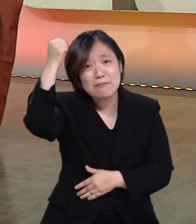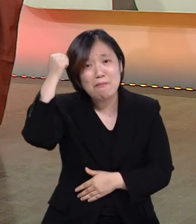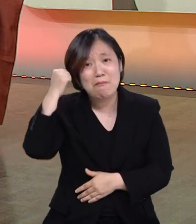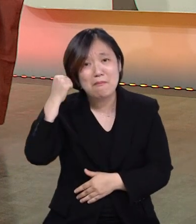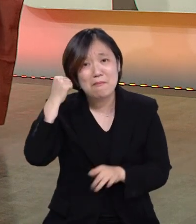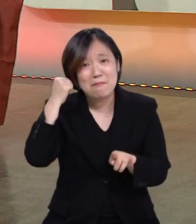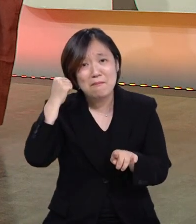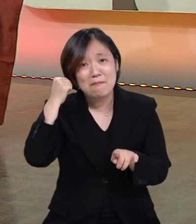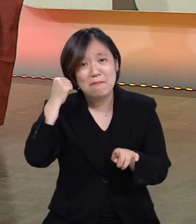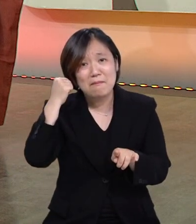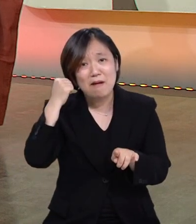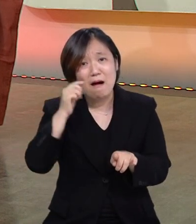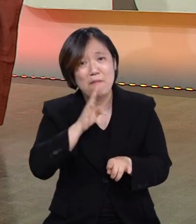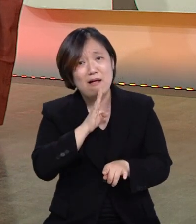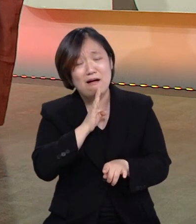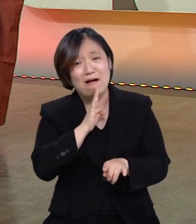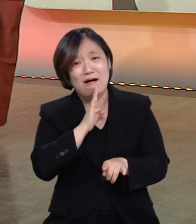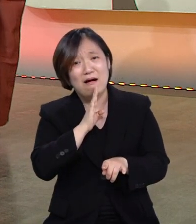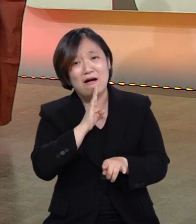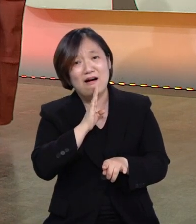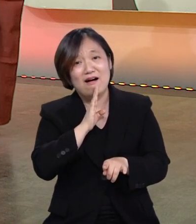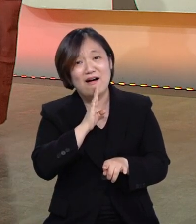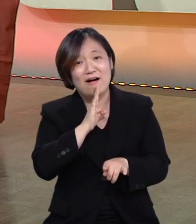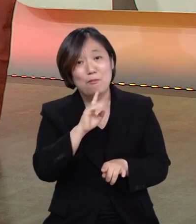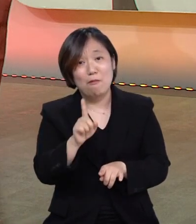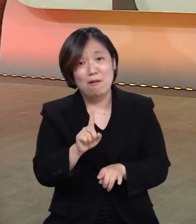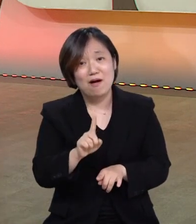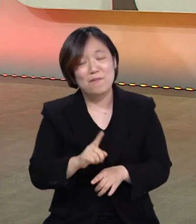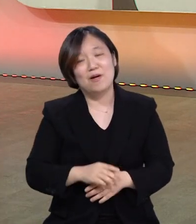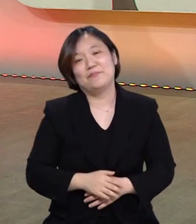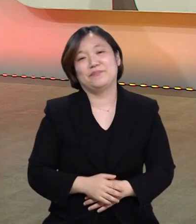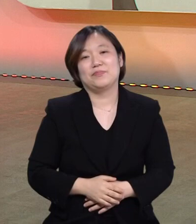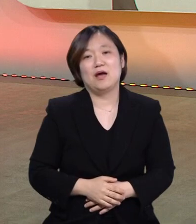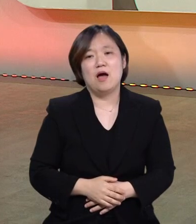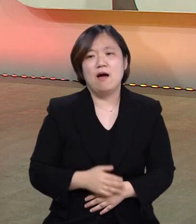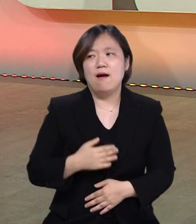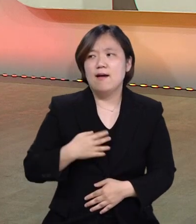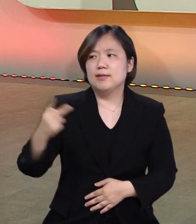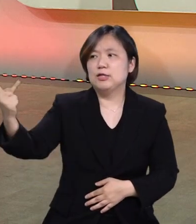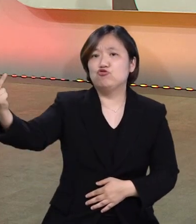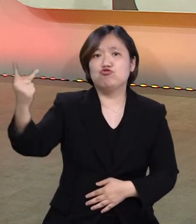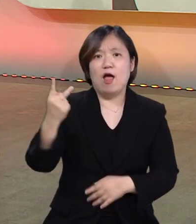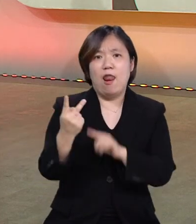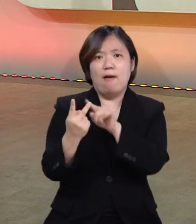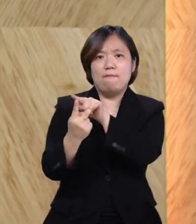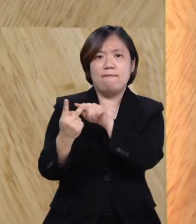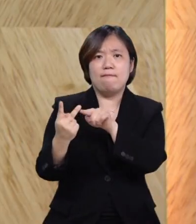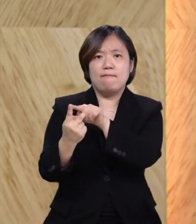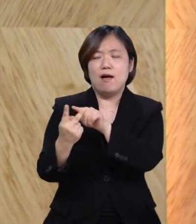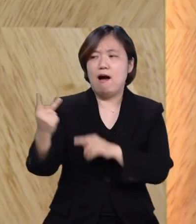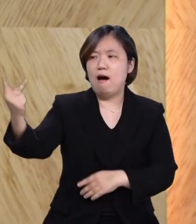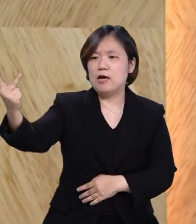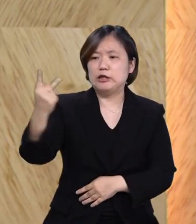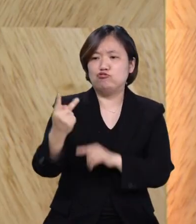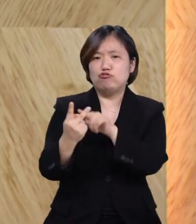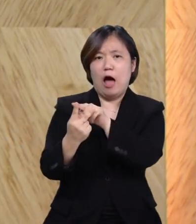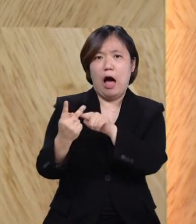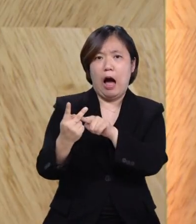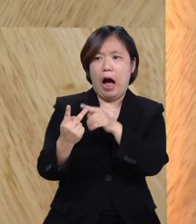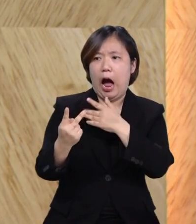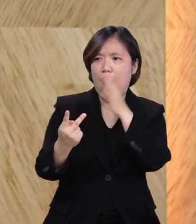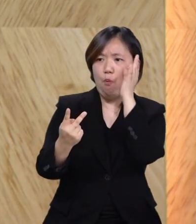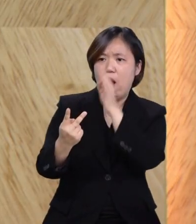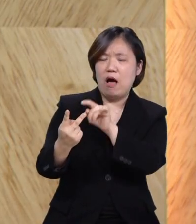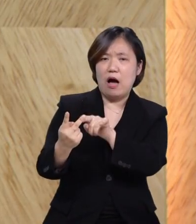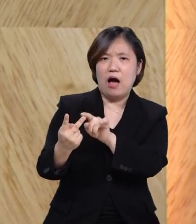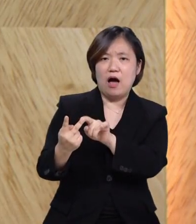촉은 귀신같이 맞아 떨어질 때가 있지 않습니까 요놈들이요 손님으로 탄 요놈들의 알고